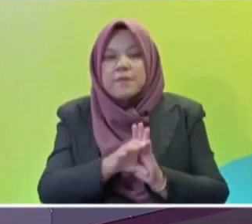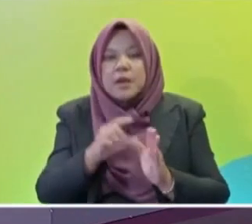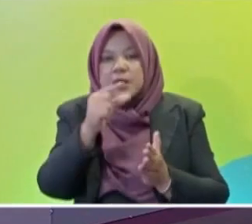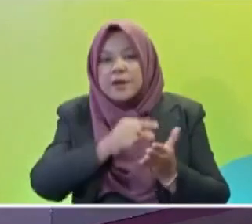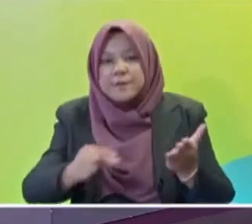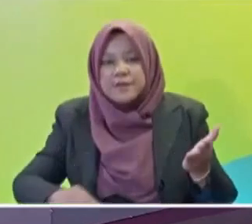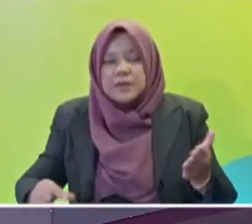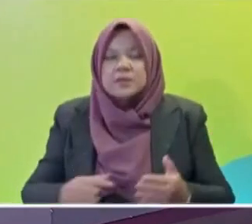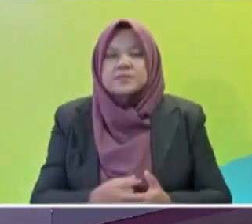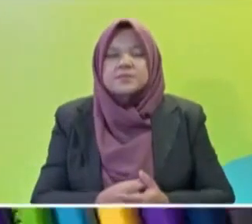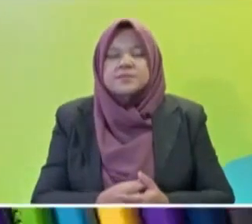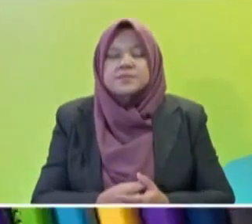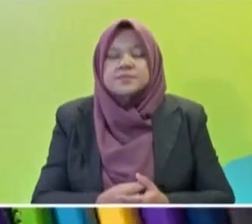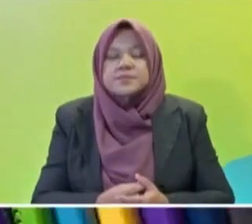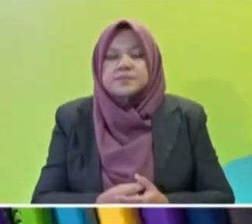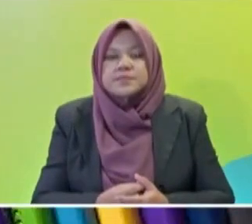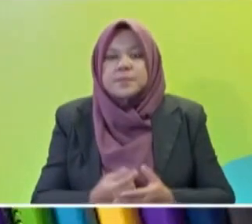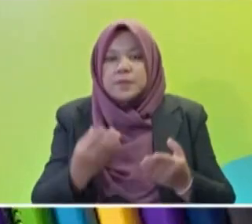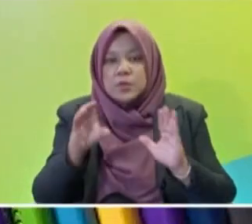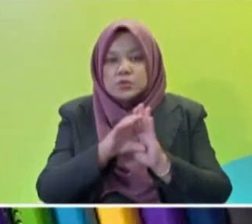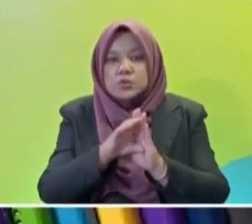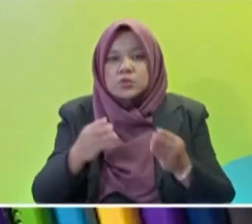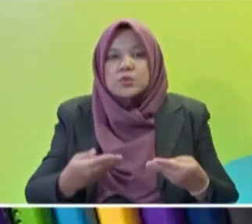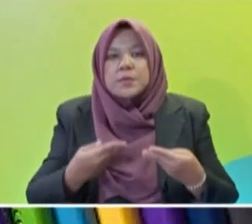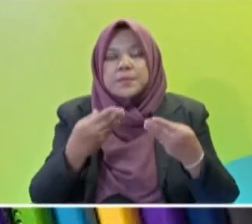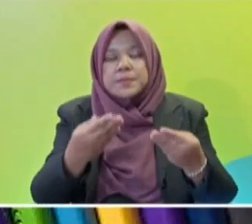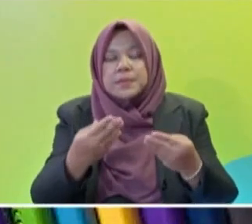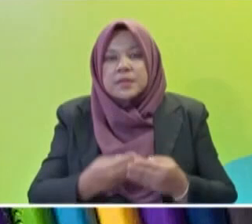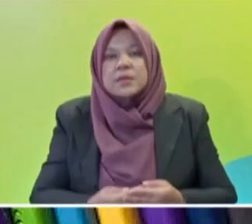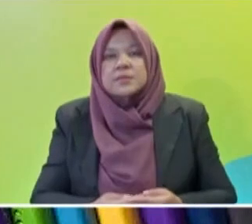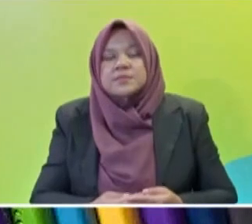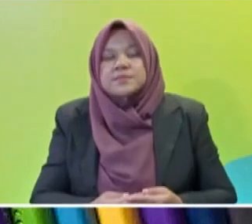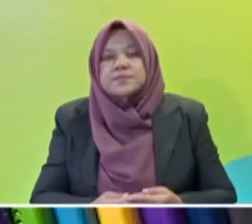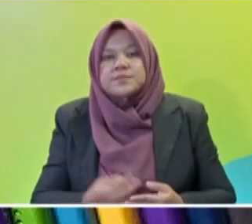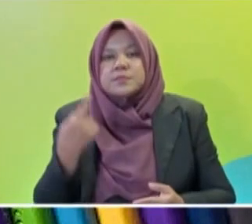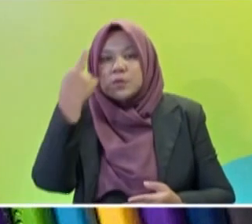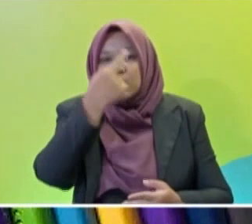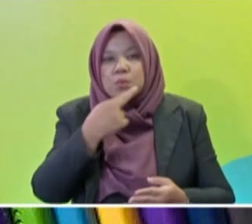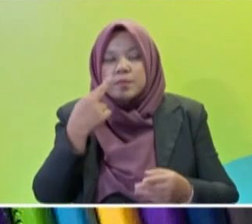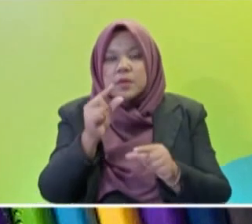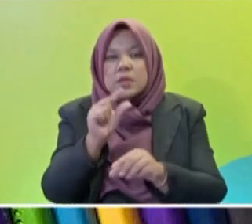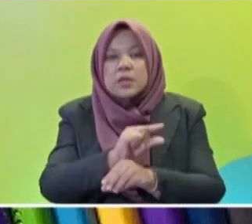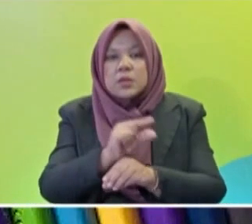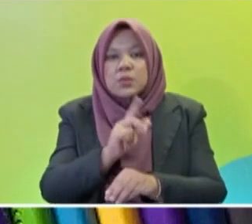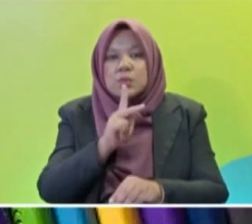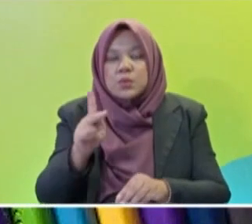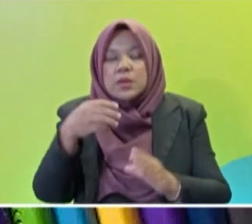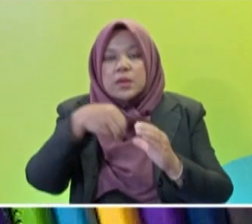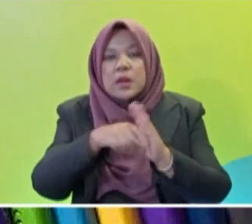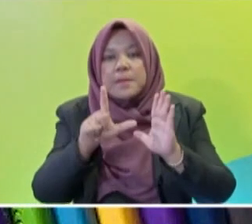lihat ya contoh yang saya berikan di dalam slide tersebut Oke rupa digunakan di dalam